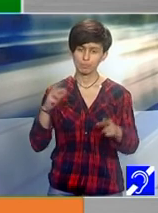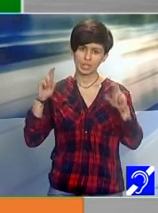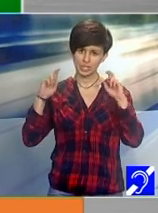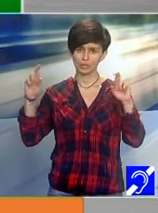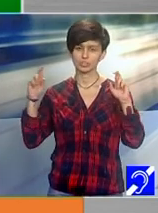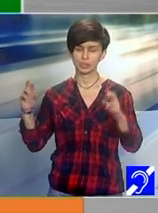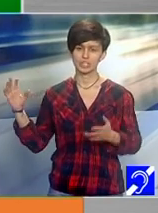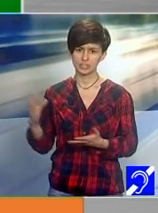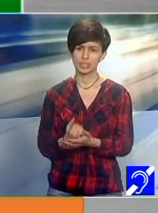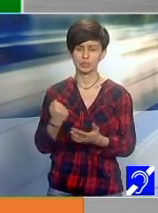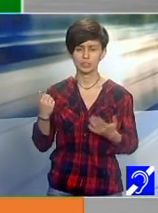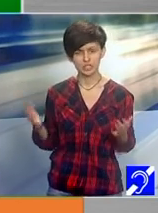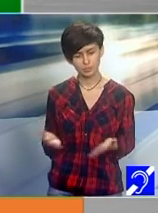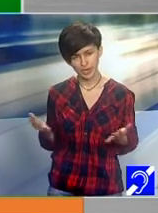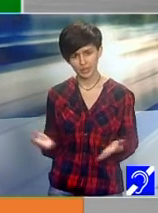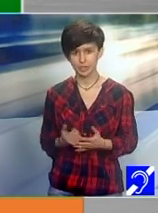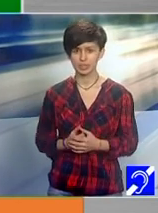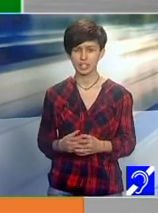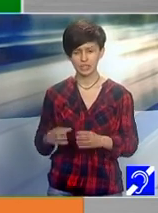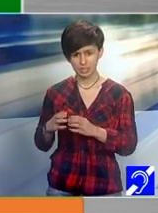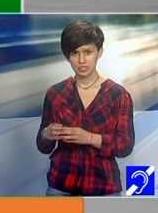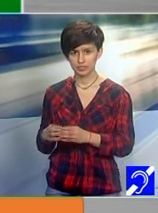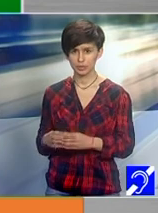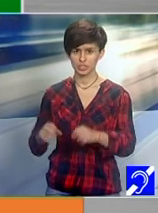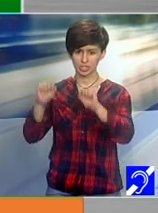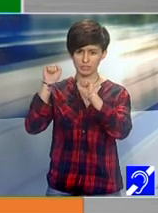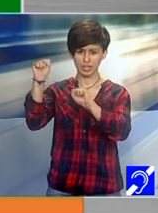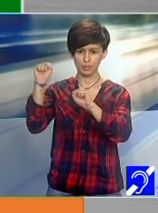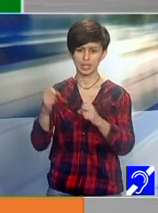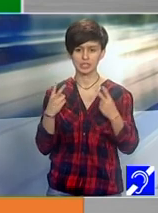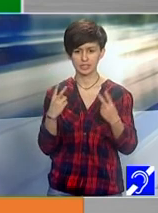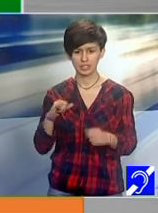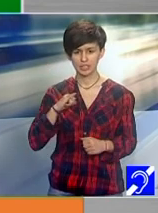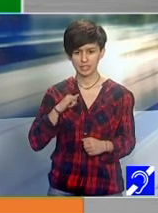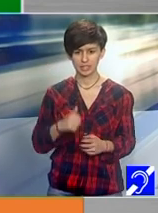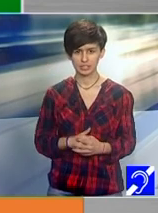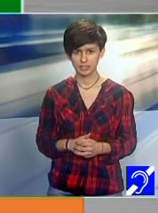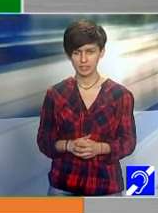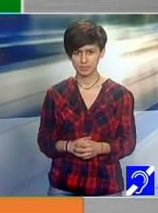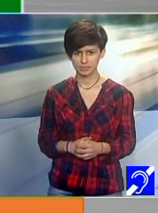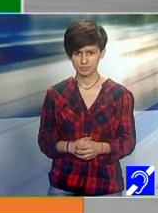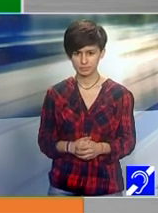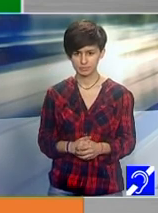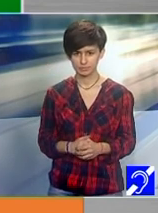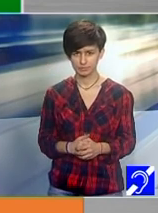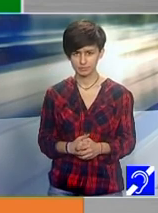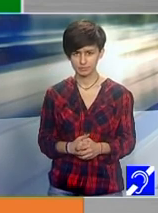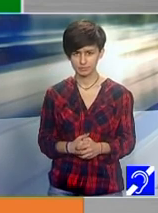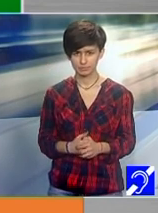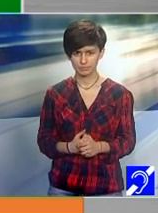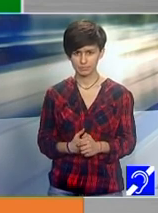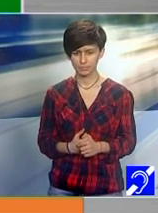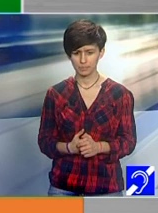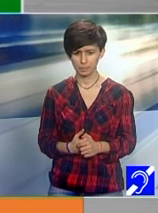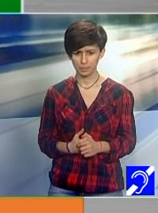reușiți cât mai repede să vă uniți și să vă apărați interesele. Cum trebuie și să